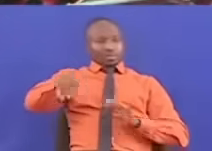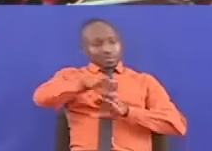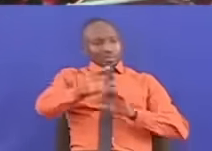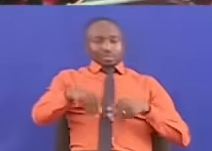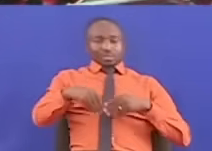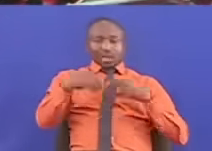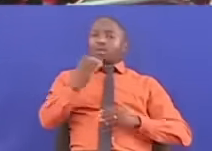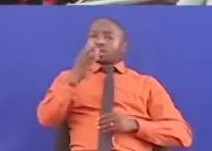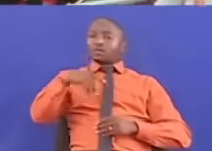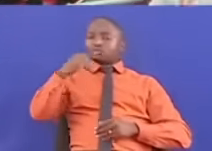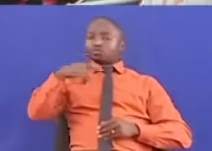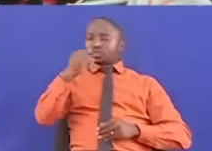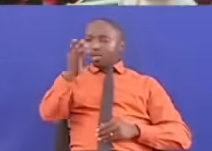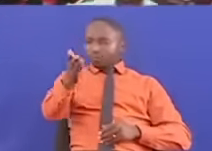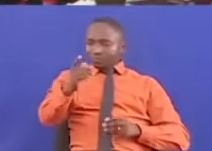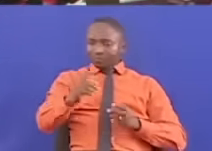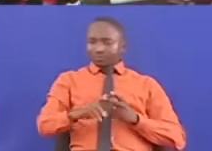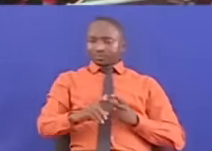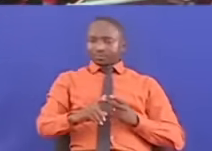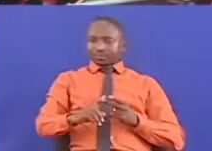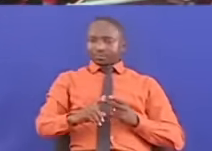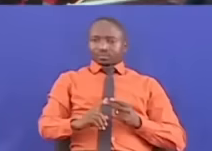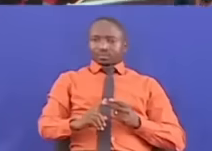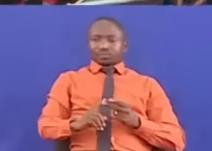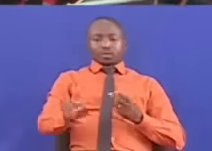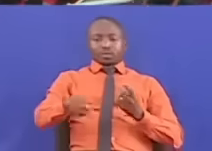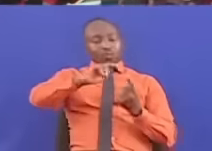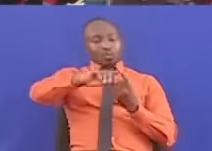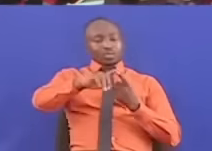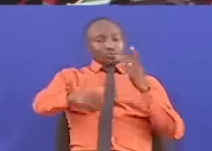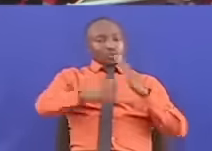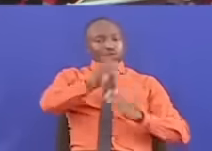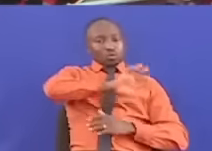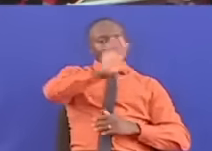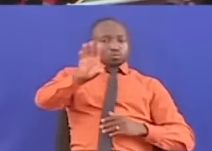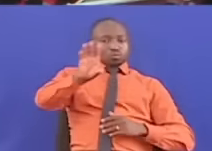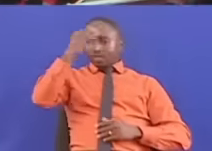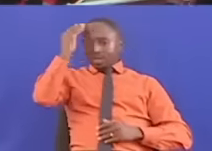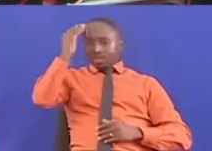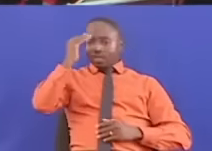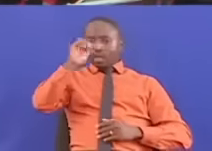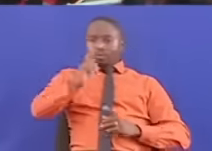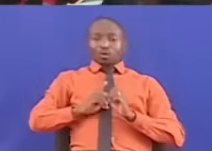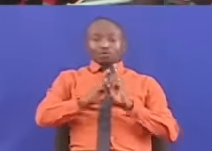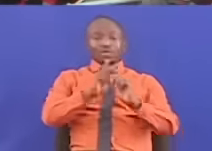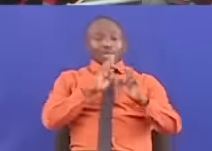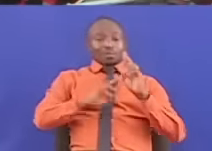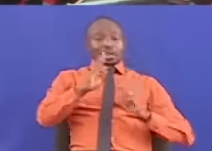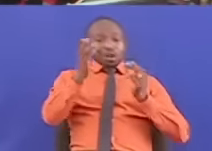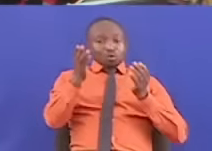n taarifa mz anele ku kwan vizi wote serali wu mdah